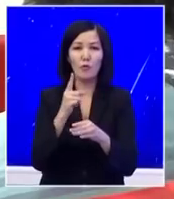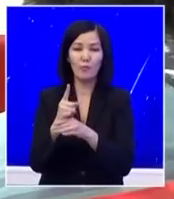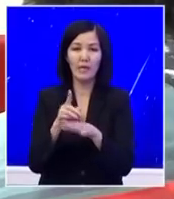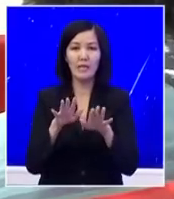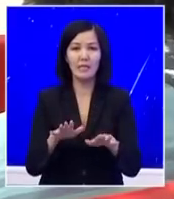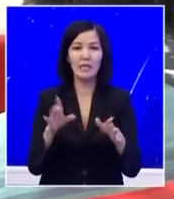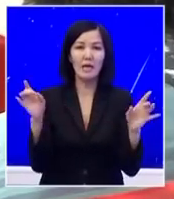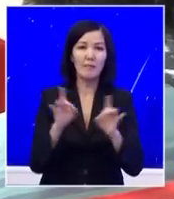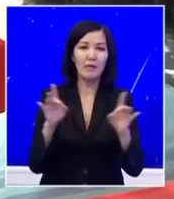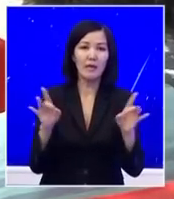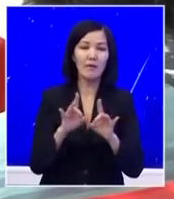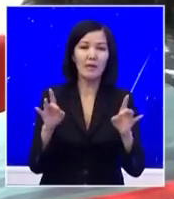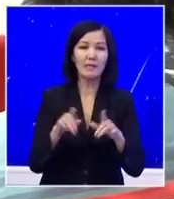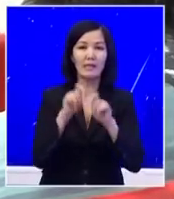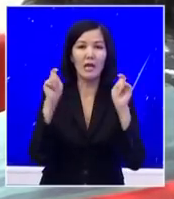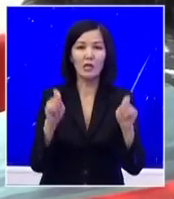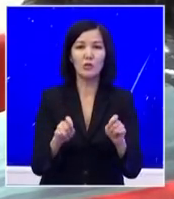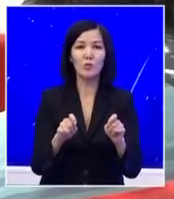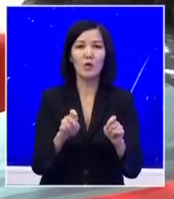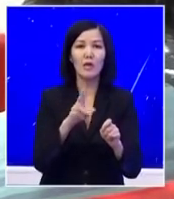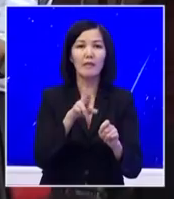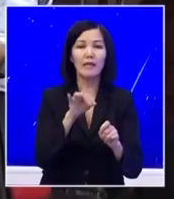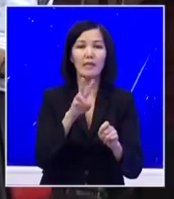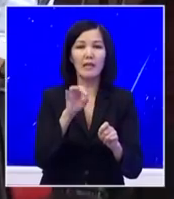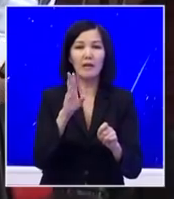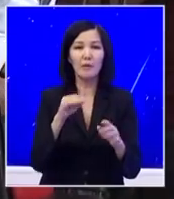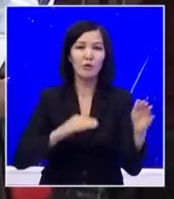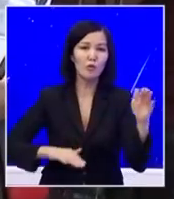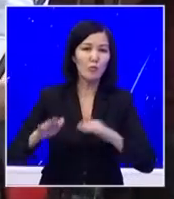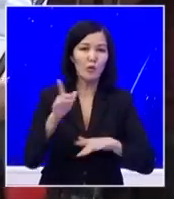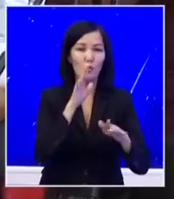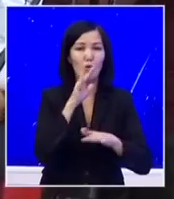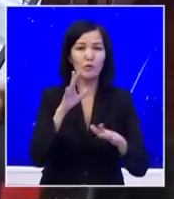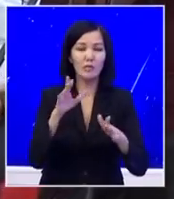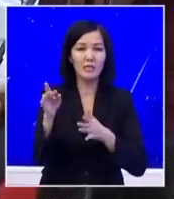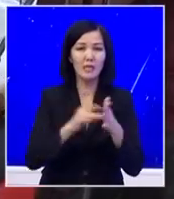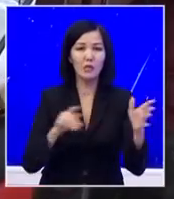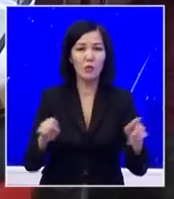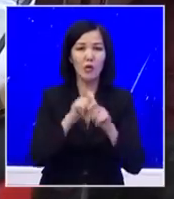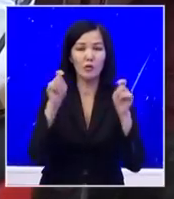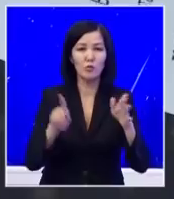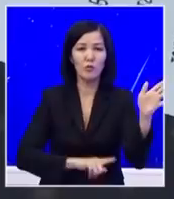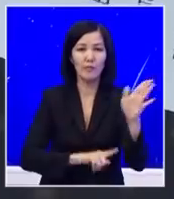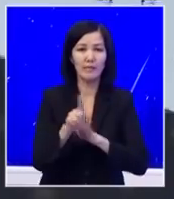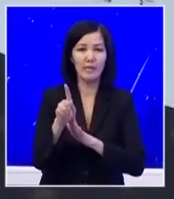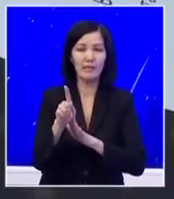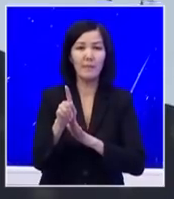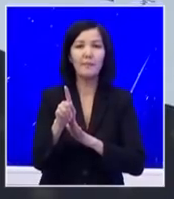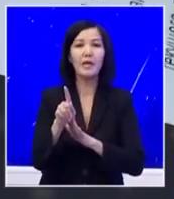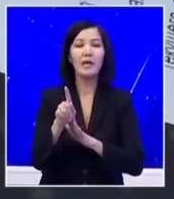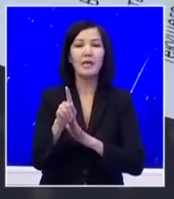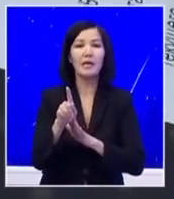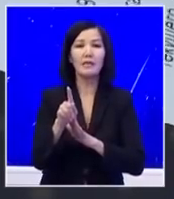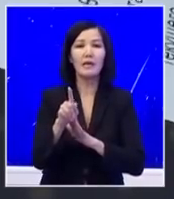бекеттерді алу, мейрамханаларды ашу, ал Даниал Ахметов пен шомылу маусымын бір мезетте бастау туралы келісіпті.